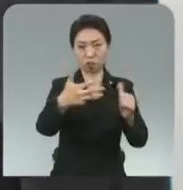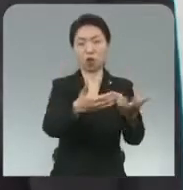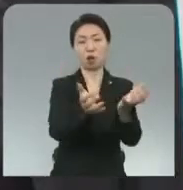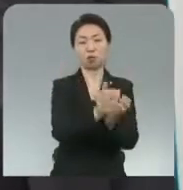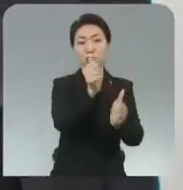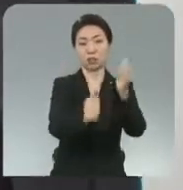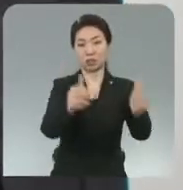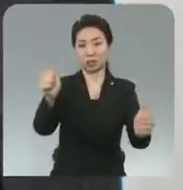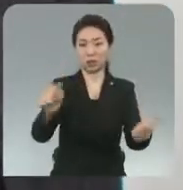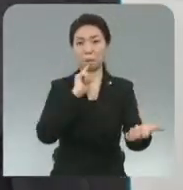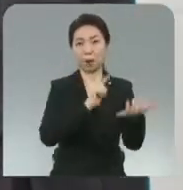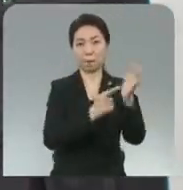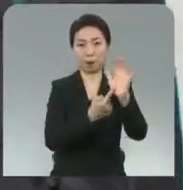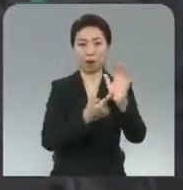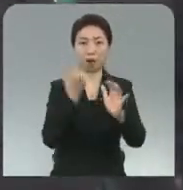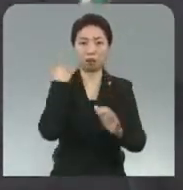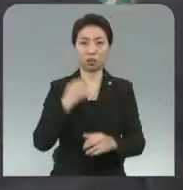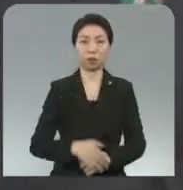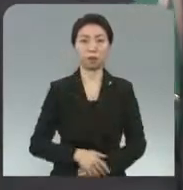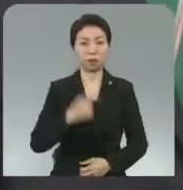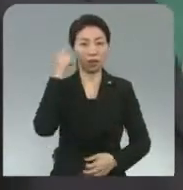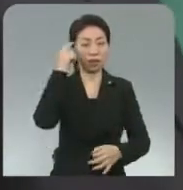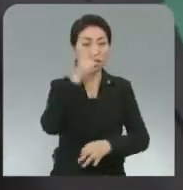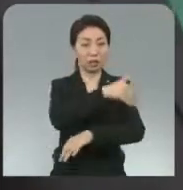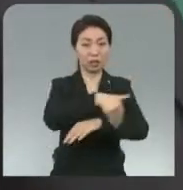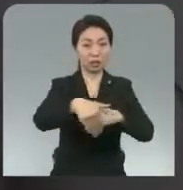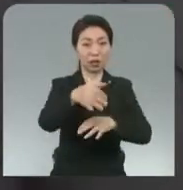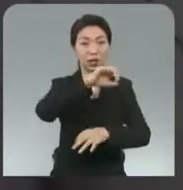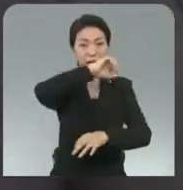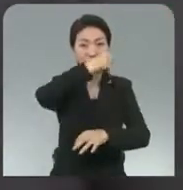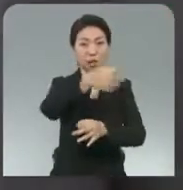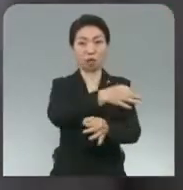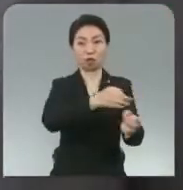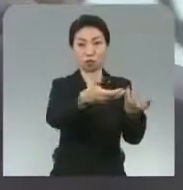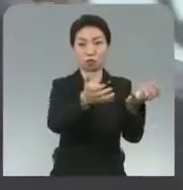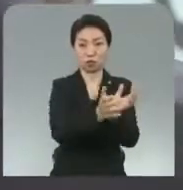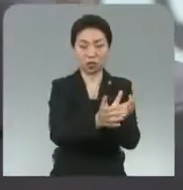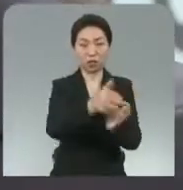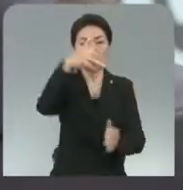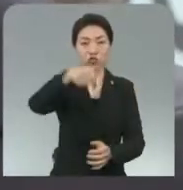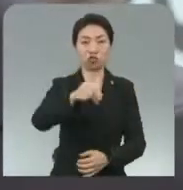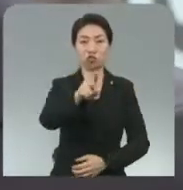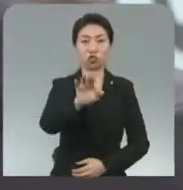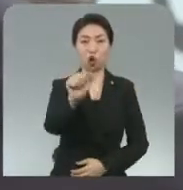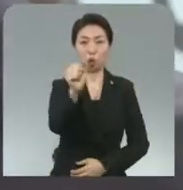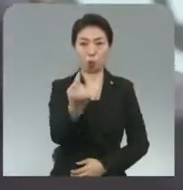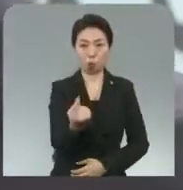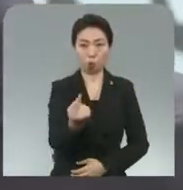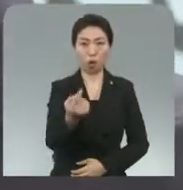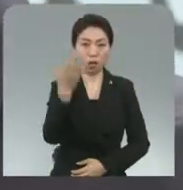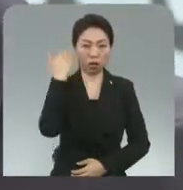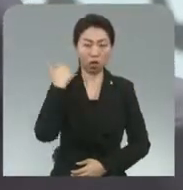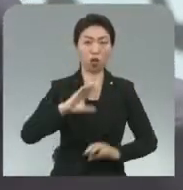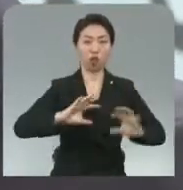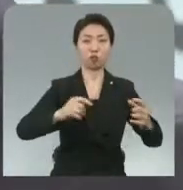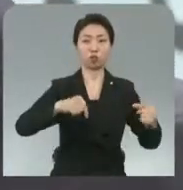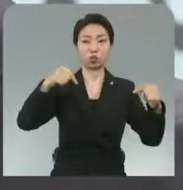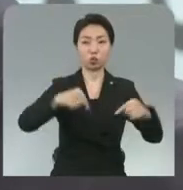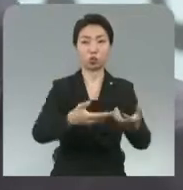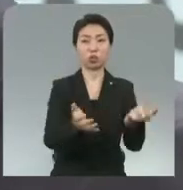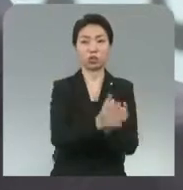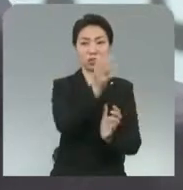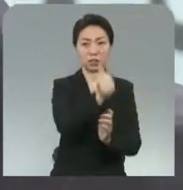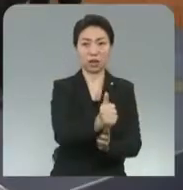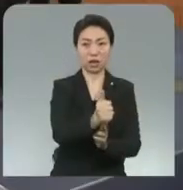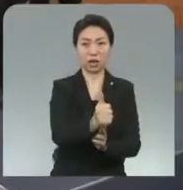tổng thống đắc cử Tiến cử nghệ sĩ Chu san hô thuộc Đảng sức mạnh quốc dân từng giữ chức Thứ trưởng Bộ Kế hoạch và tài chính và chánh văn phòng